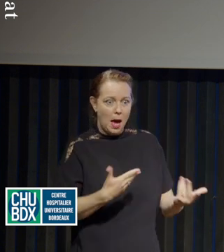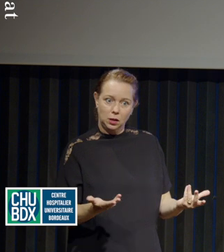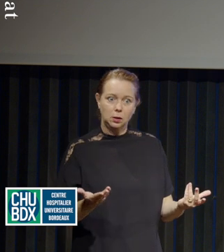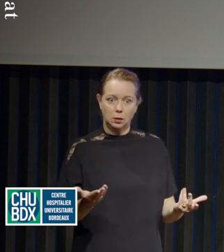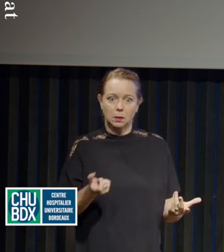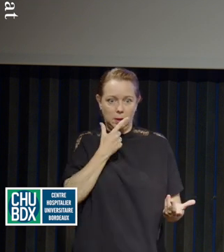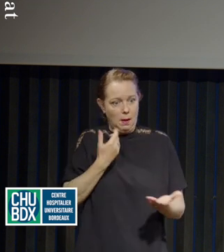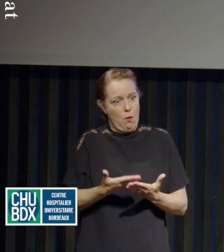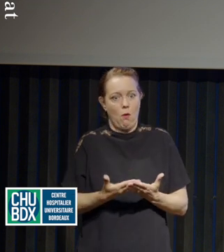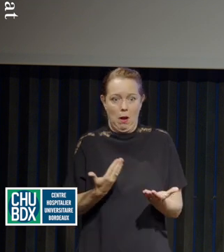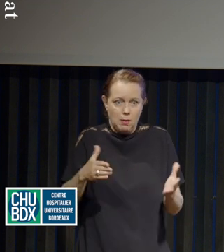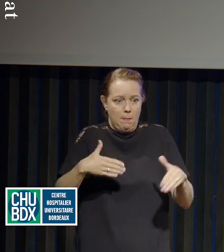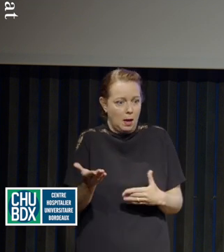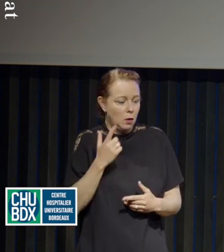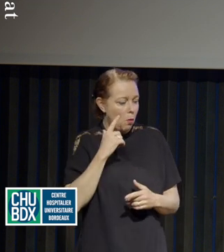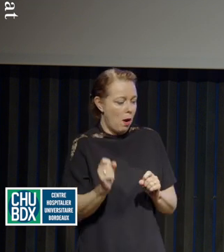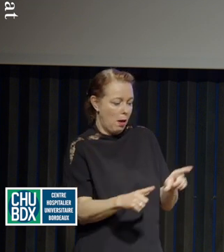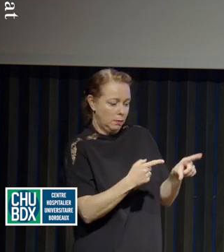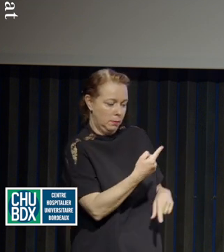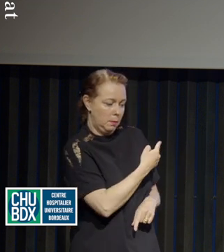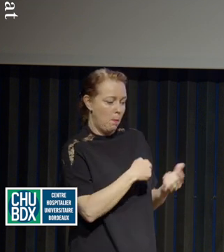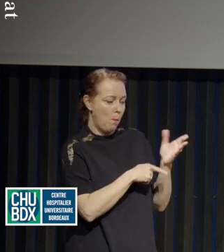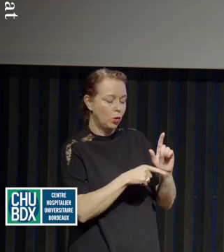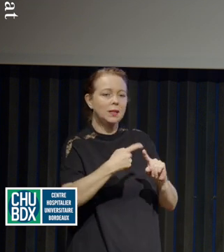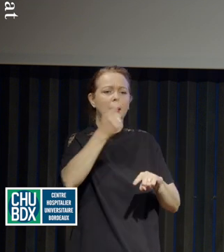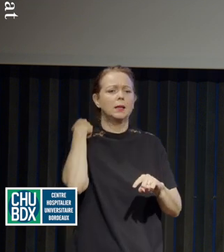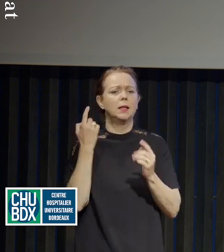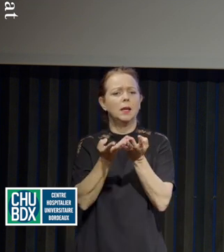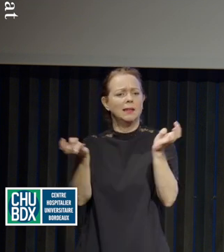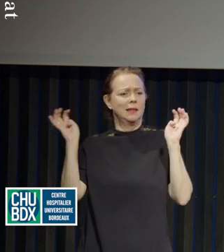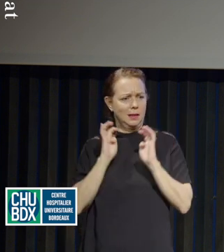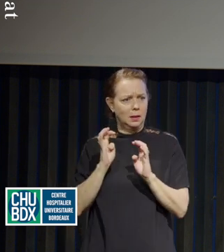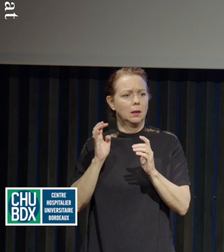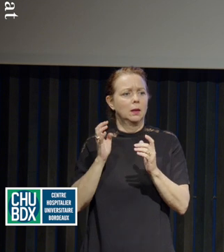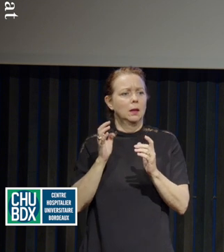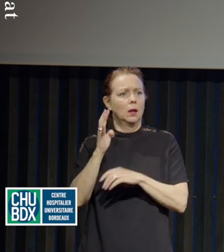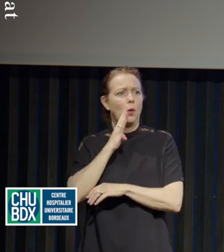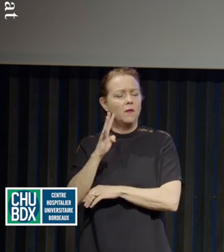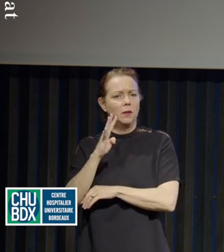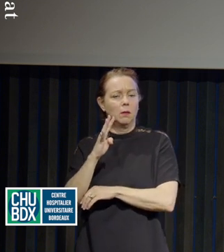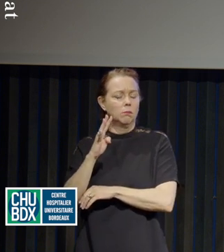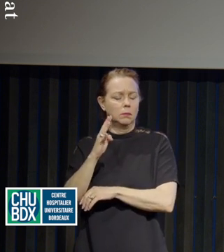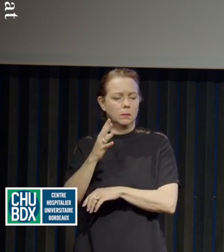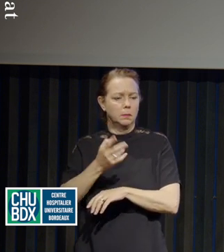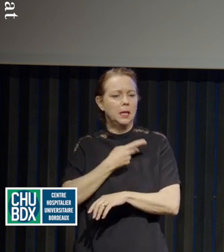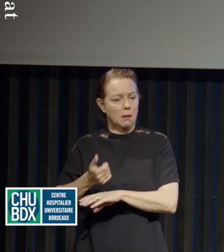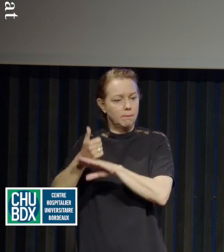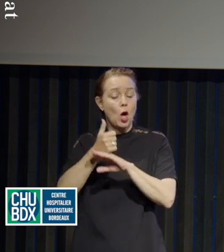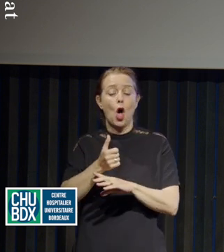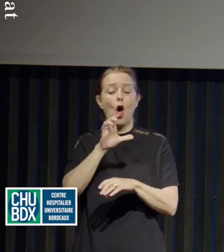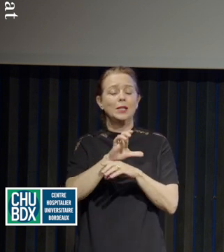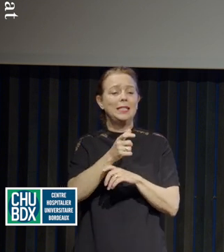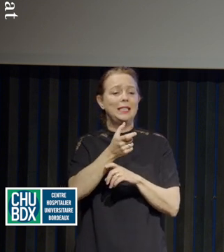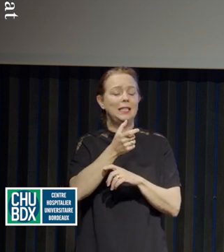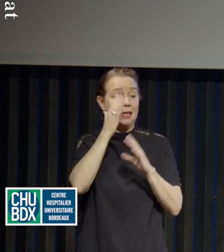puisque dans cette diapositive qui a été montrée au dernier congrès français de psychiatrie par le professeur Vieta, les antidépresseurs